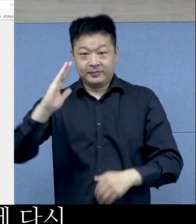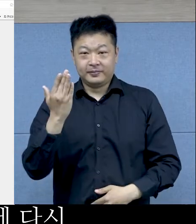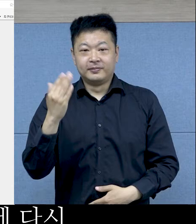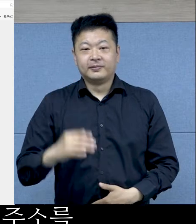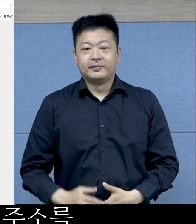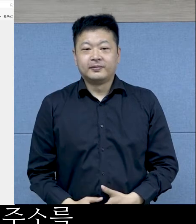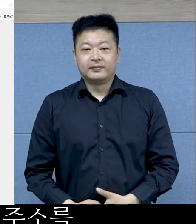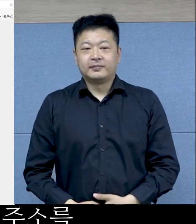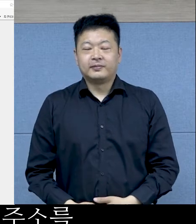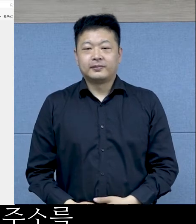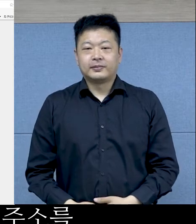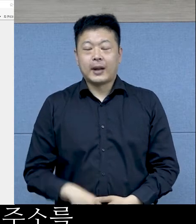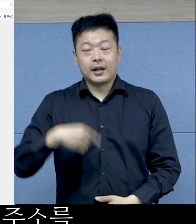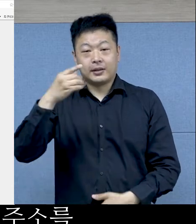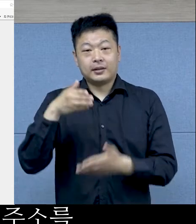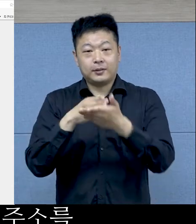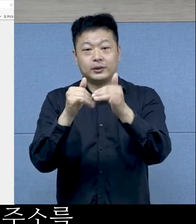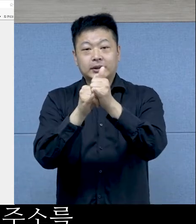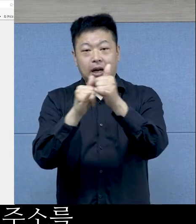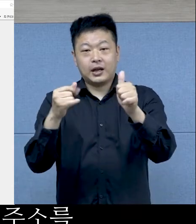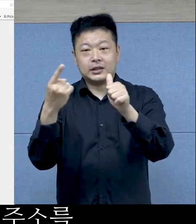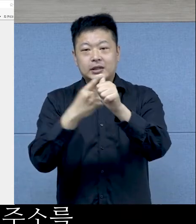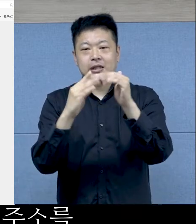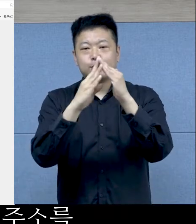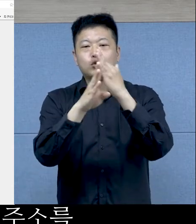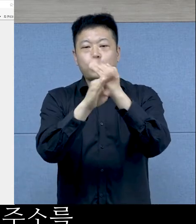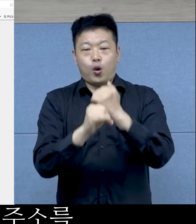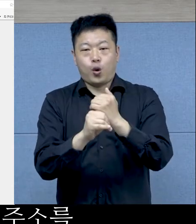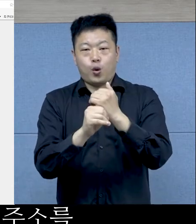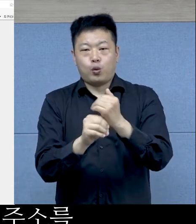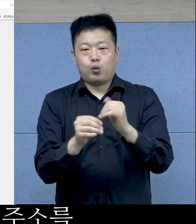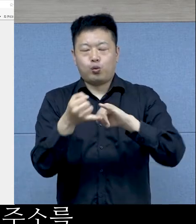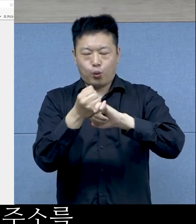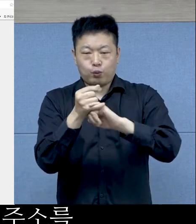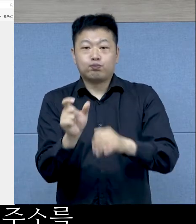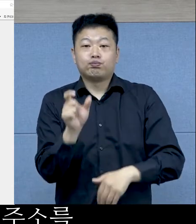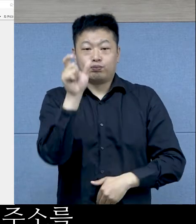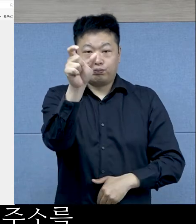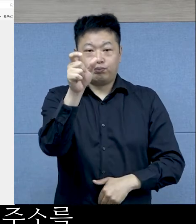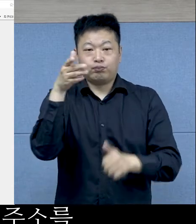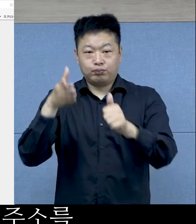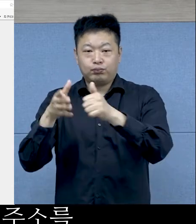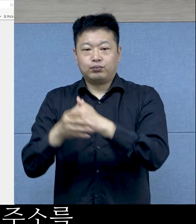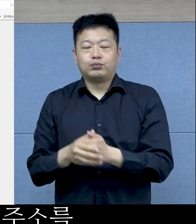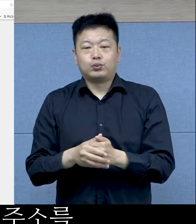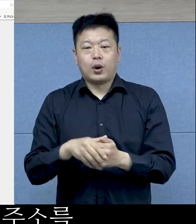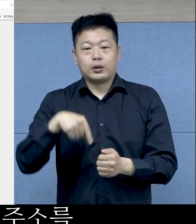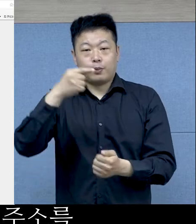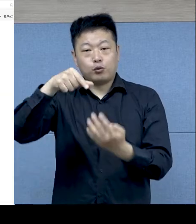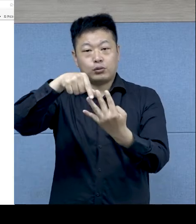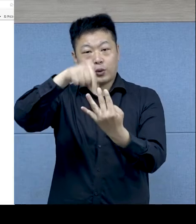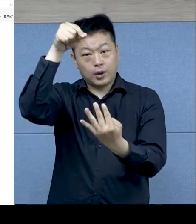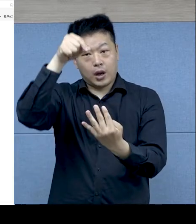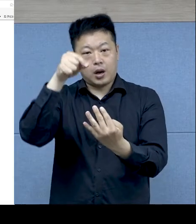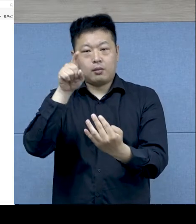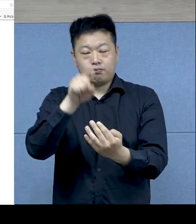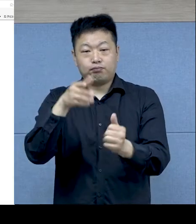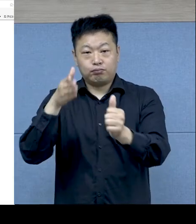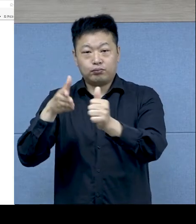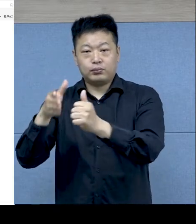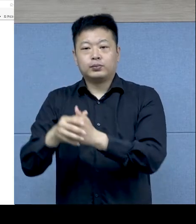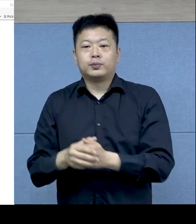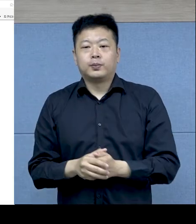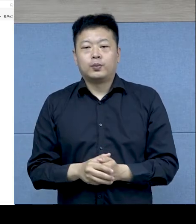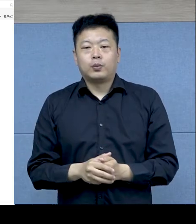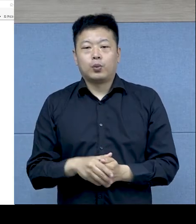주소를 적어주시고 대표 제안자 1번의 집 주소를 입력해 주시면 됩니다. 네, 그럼 선택을 누르도록 하겠습니다. 그리고